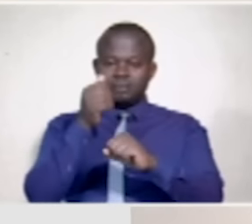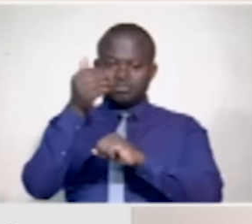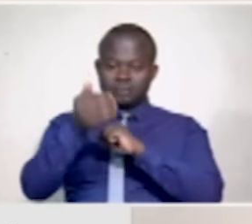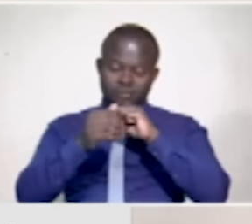y'iperereza ry'impfu za hato na hato zari zatangiye kugaragara hirya no hino mu mujyi wa Kigali n'Iburasirazuba. Icyo tumaze kubona ni uko yishe abantu bane,